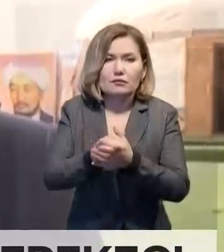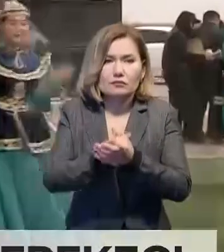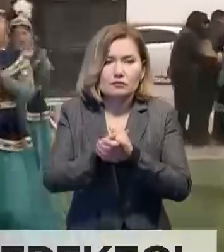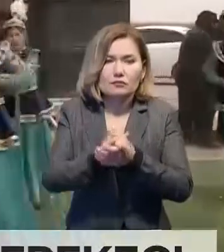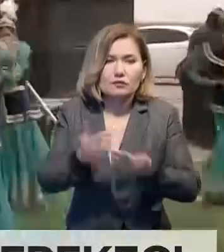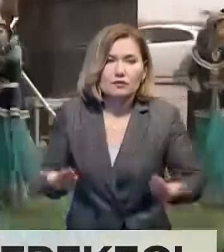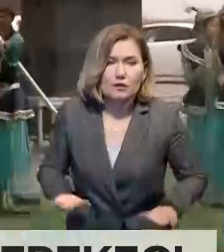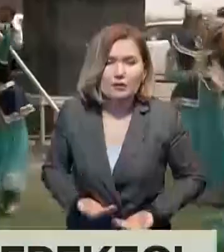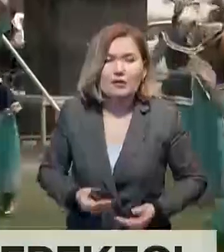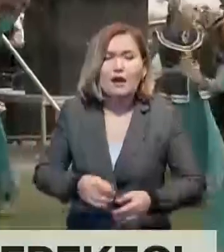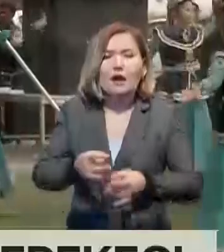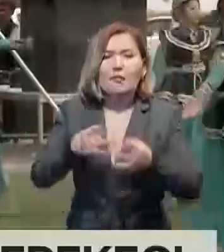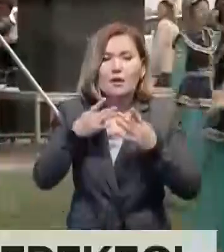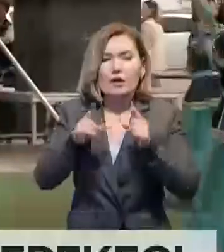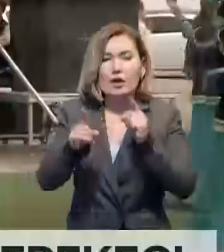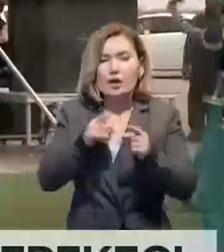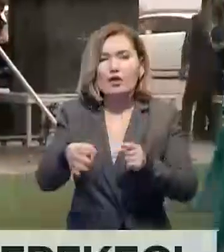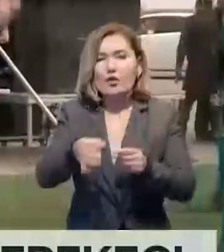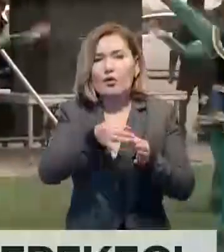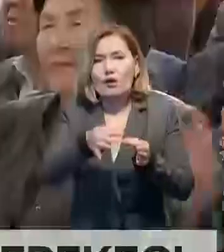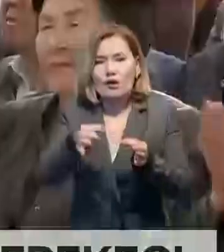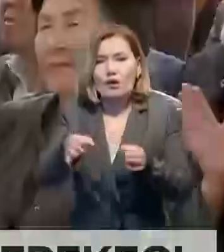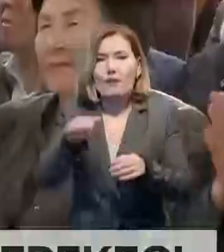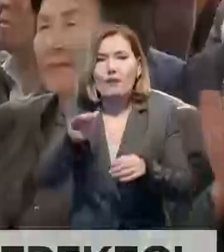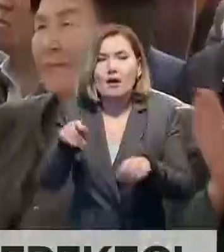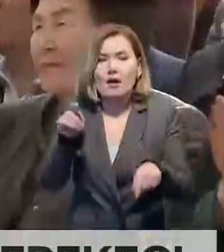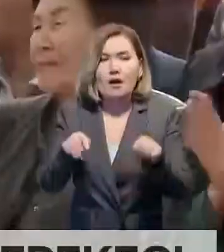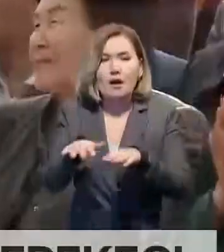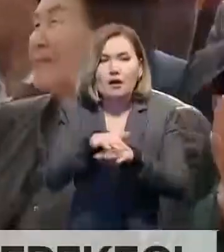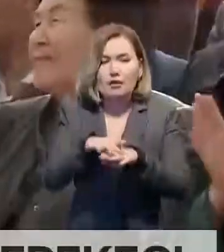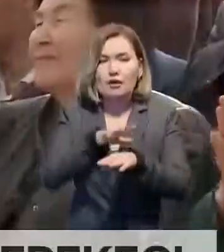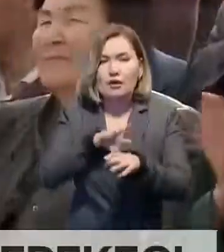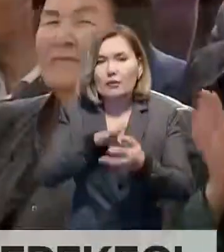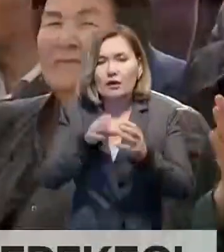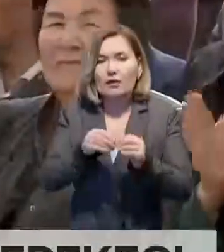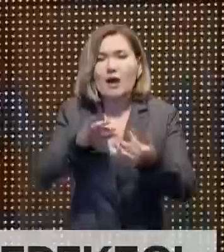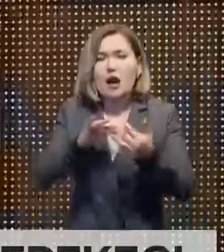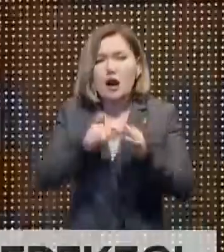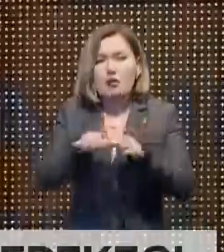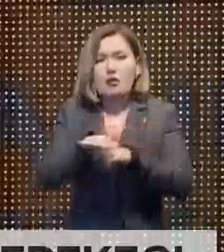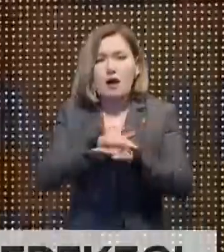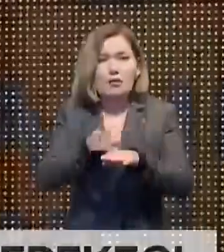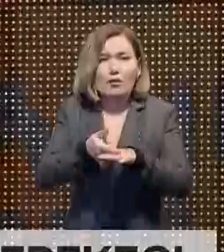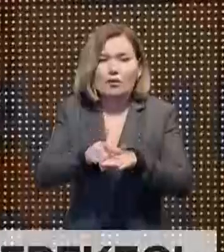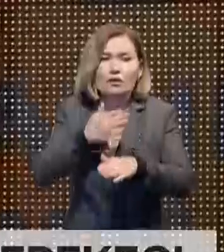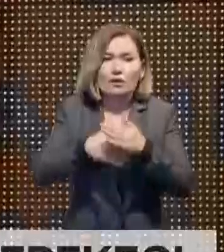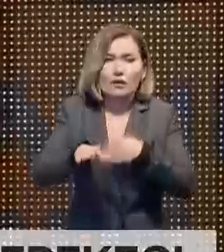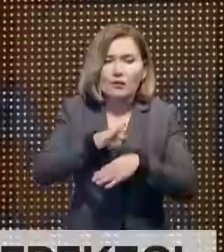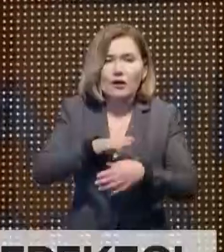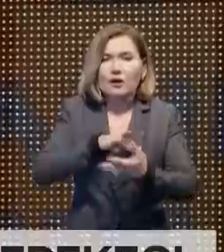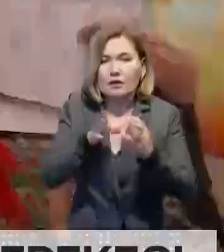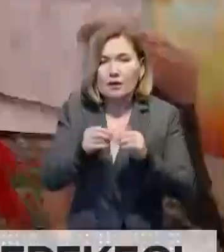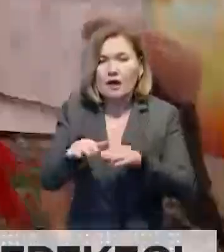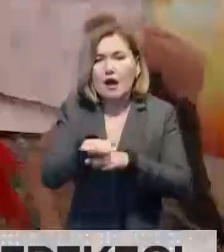бар. Мерекелік жиынға облыстың әр аймағынан мыңға жуық адам жиналды. Думанды іс-шара ауыл тұрғындарының да көңілінен шықты. Рухани күш